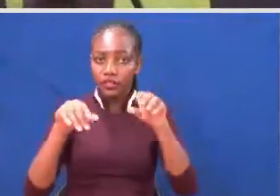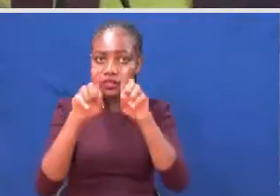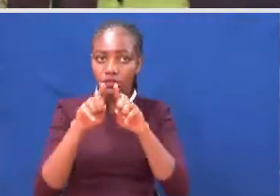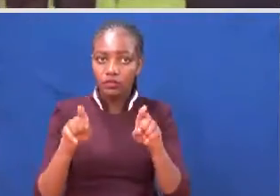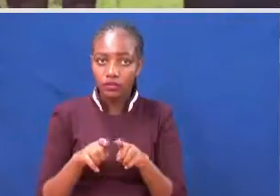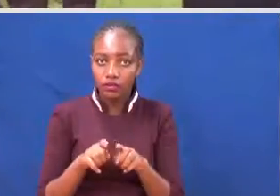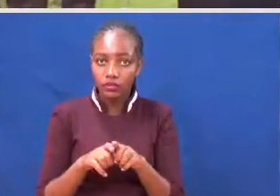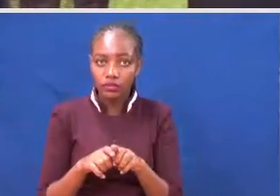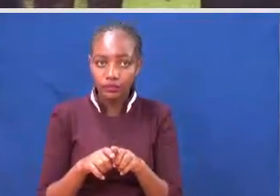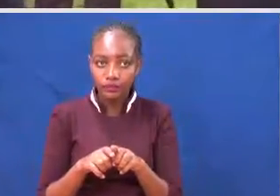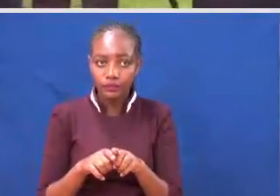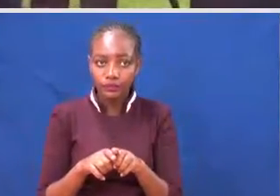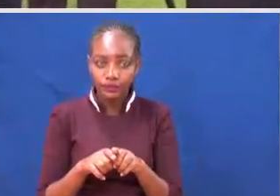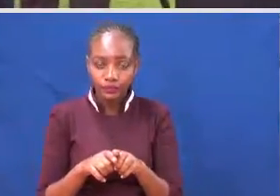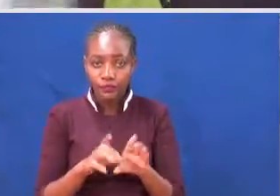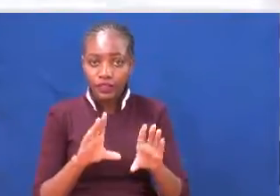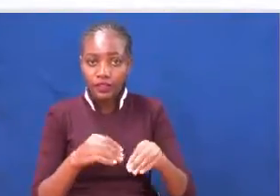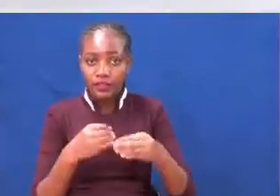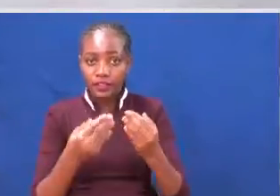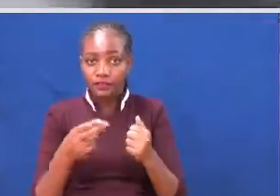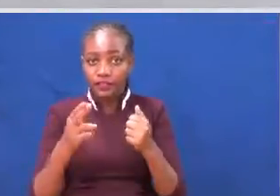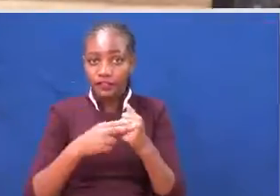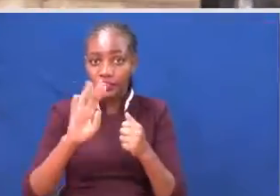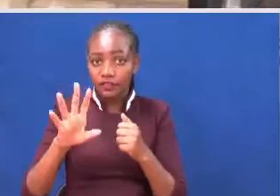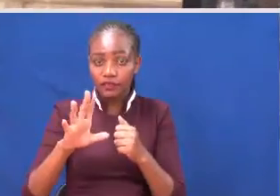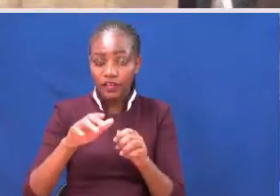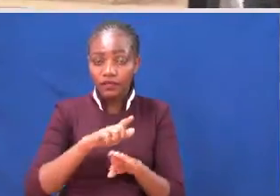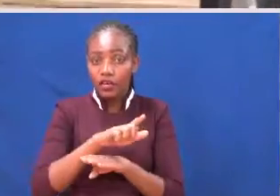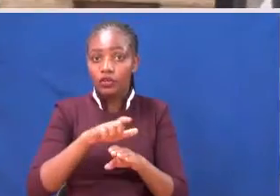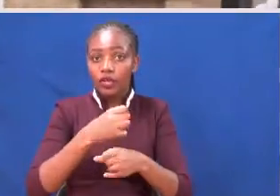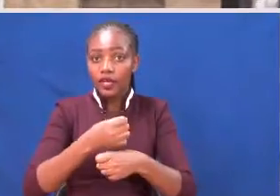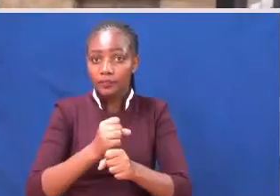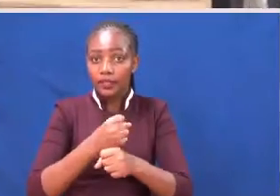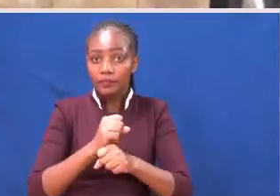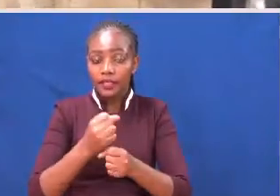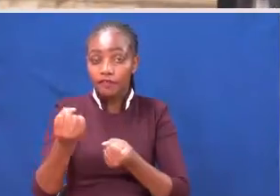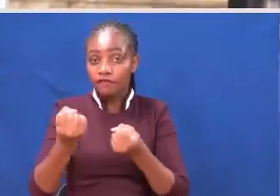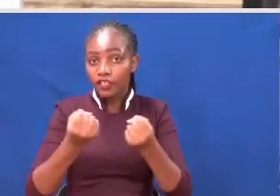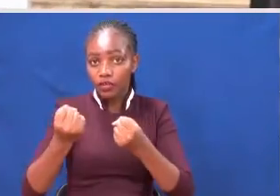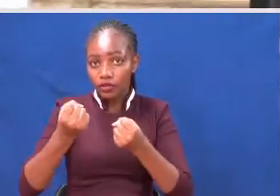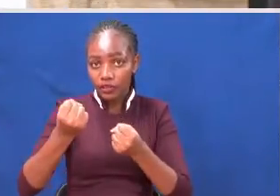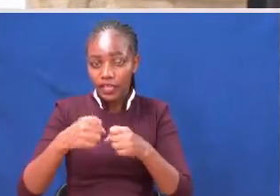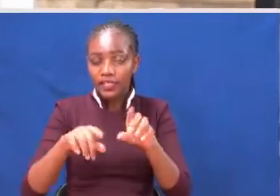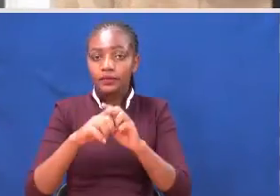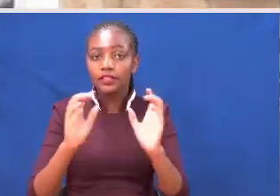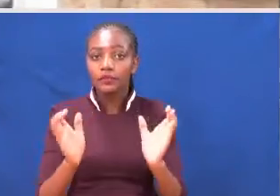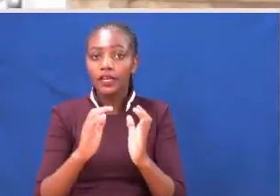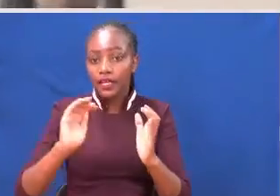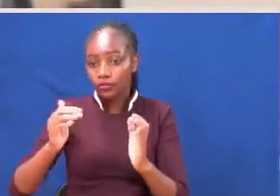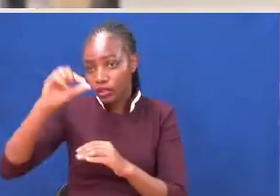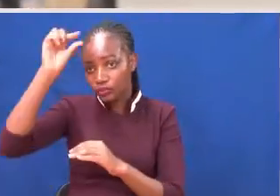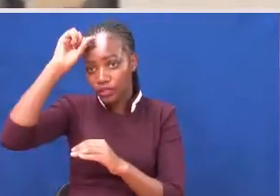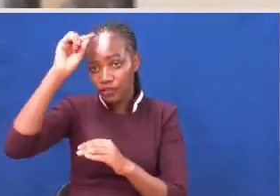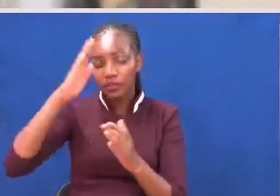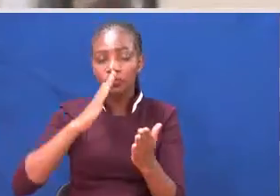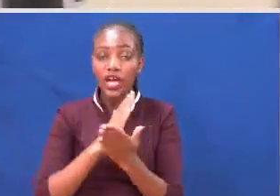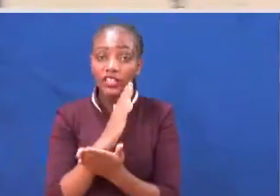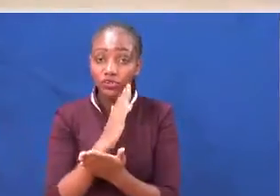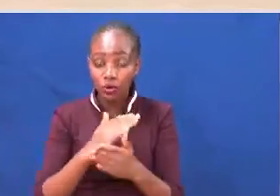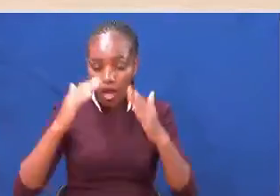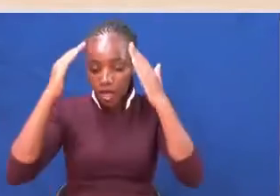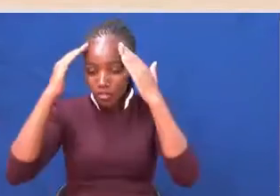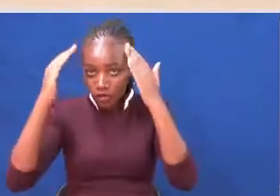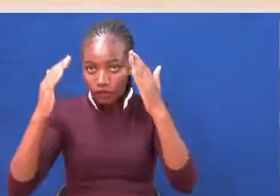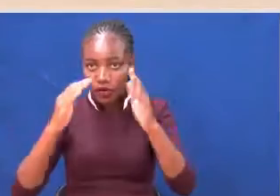off 75 locally assembled vehicles for the national titling program and encouraged county governments to give priority